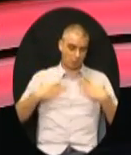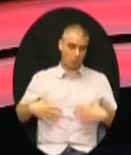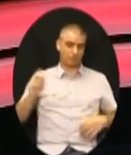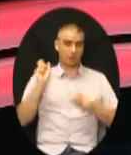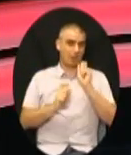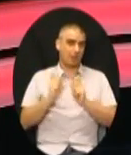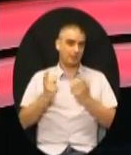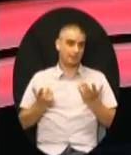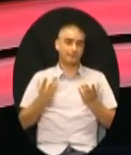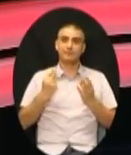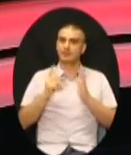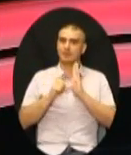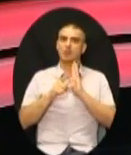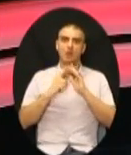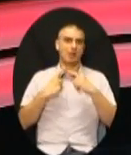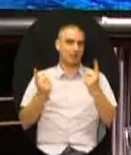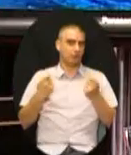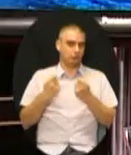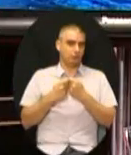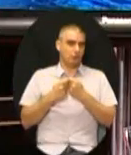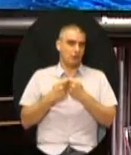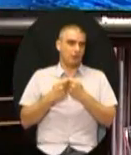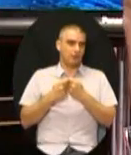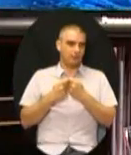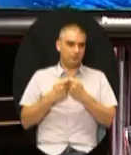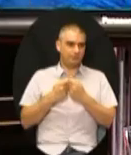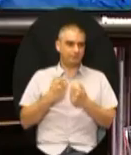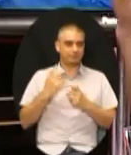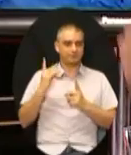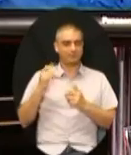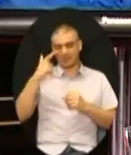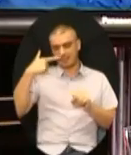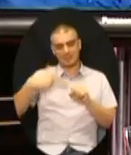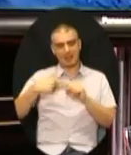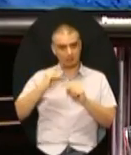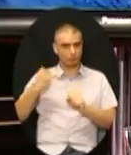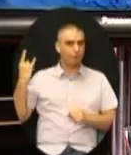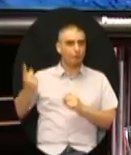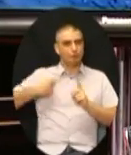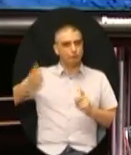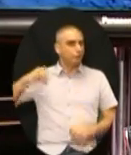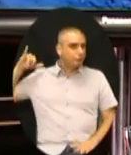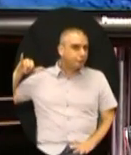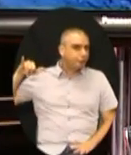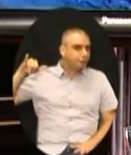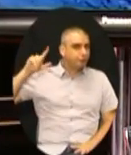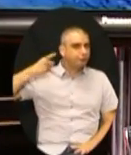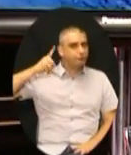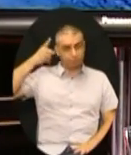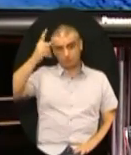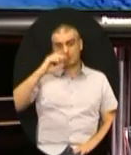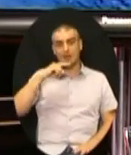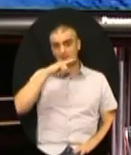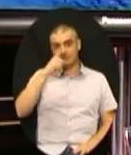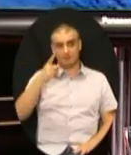של האדם. הרבה טכנולוגיות אחרות שקשורות להנה, לדלק שצריך כדי להגיע למאדים, גם כן